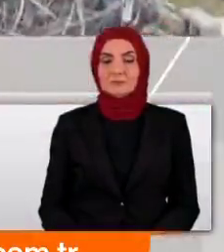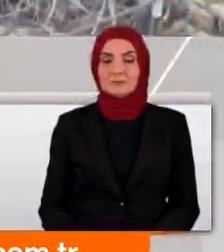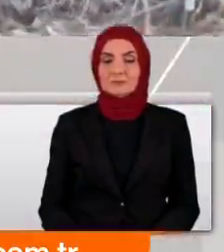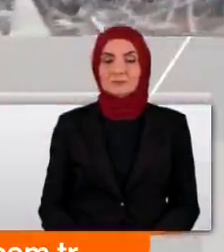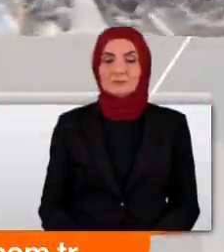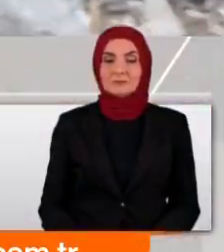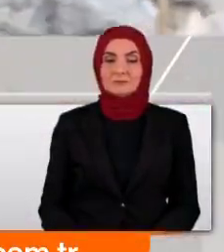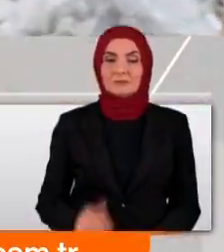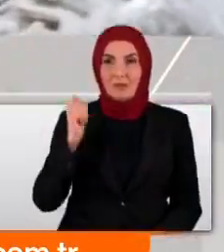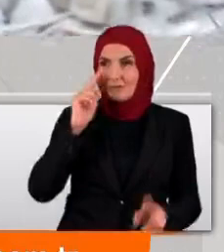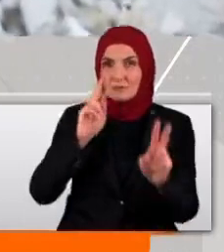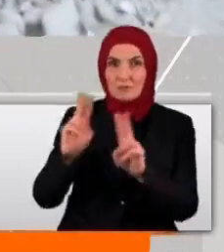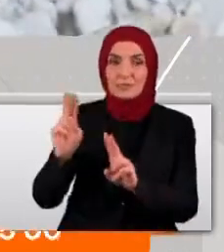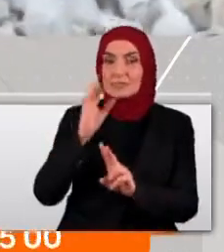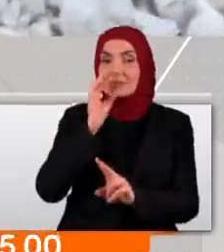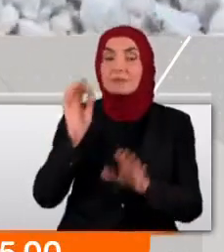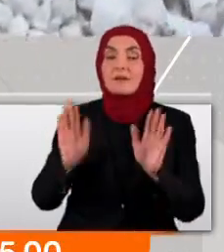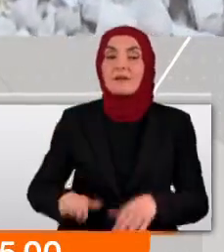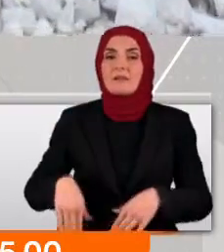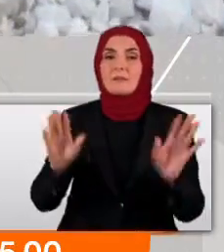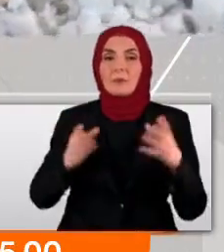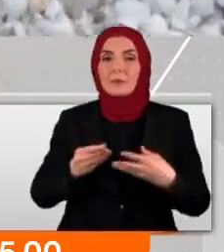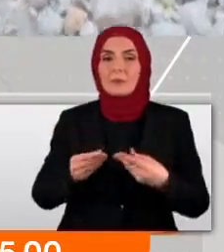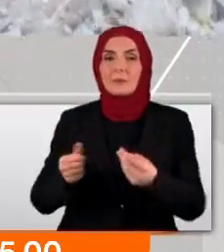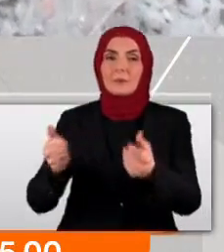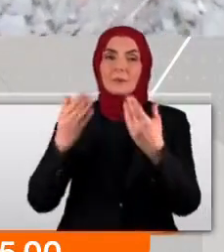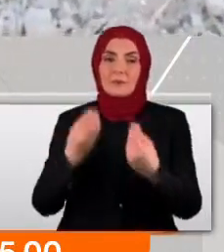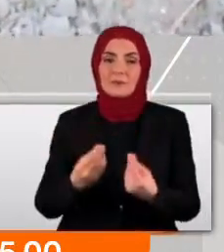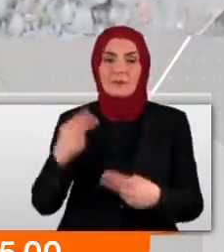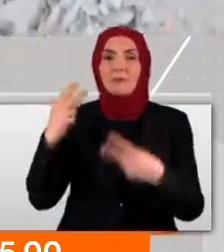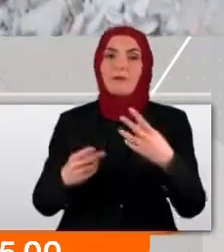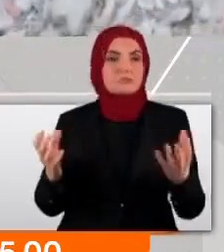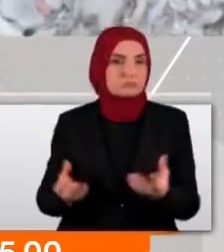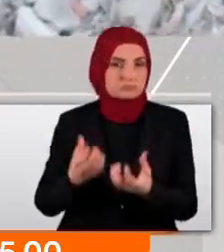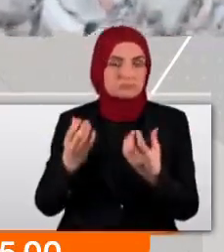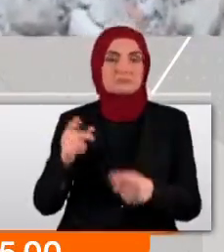Köy görüyorsunuz, kimse kalmadı, harap oldu, kim mi yandı, kim mi öldü?